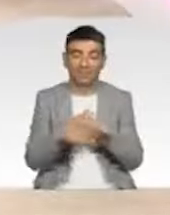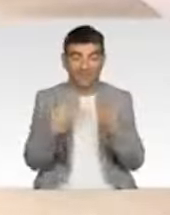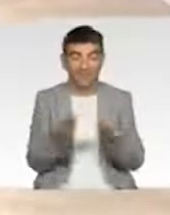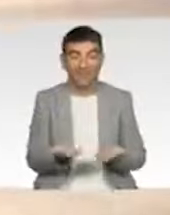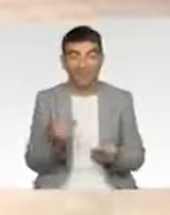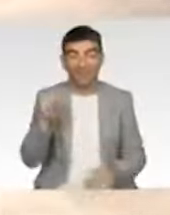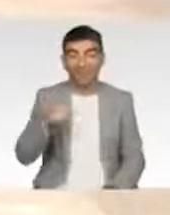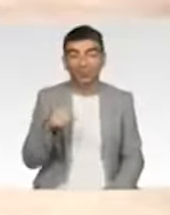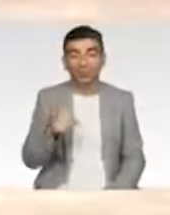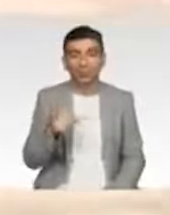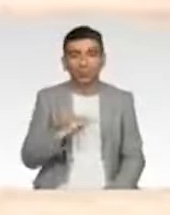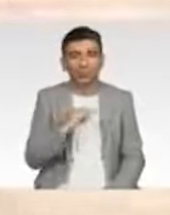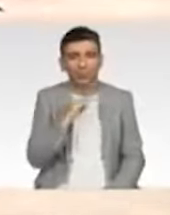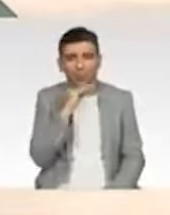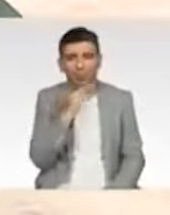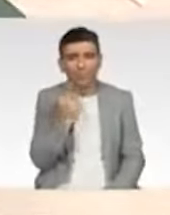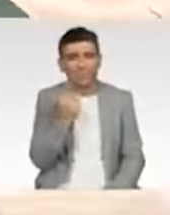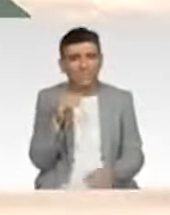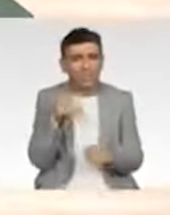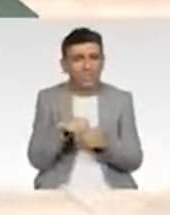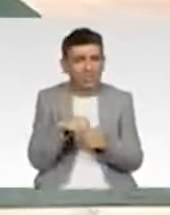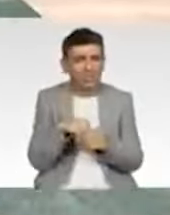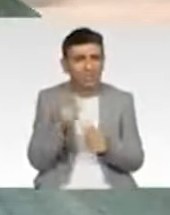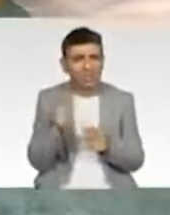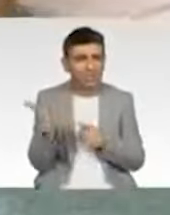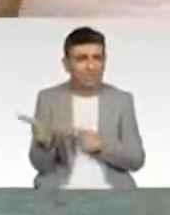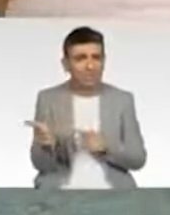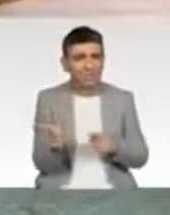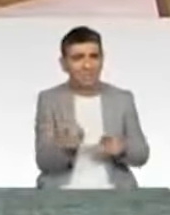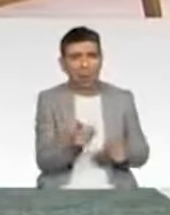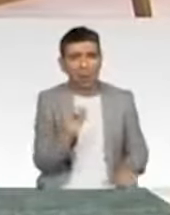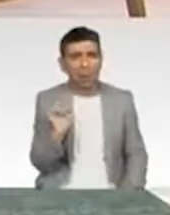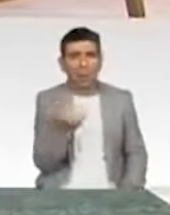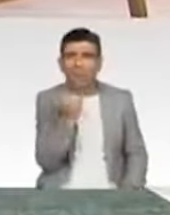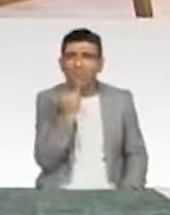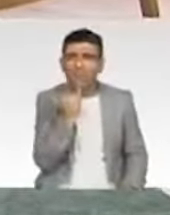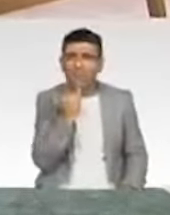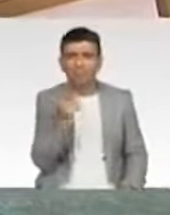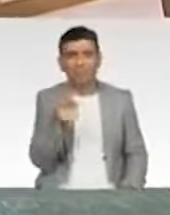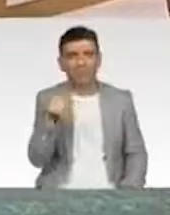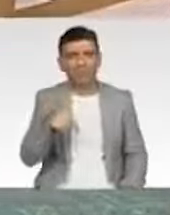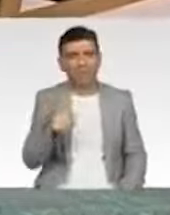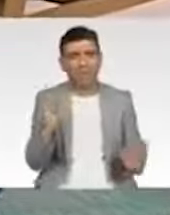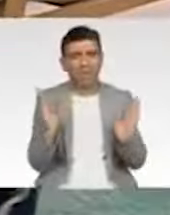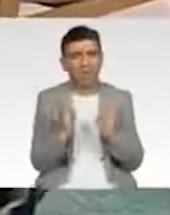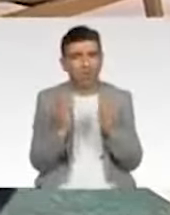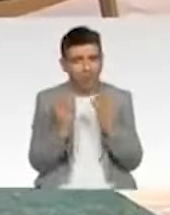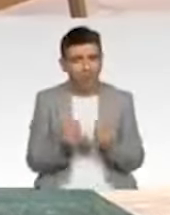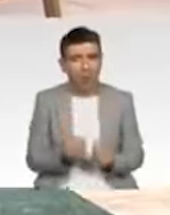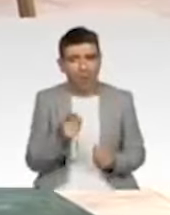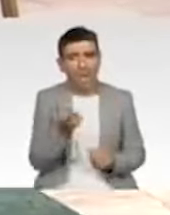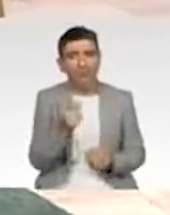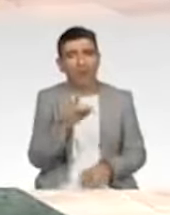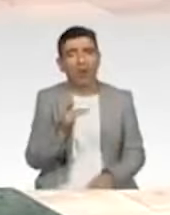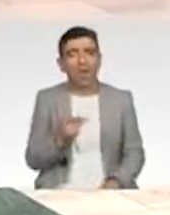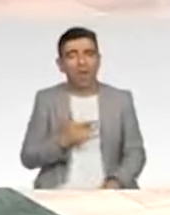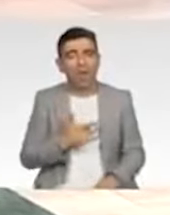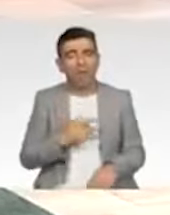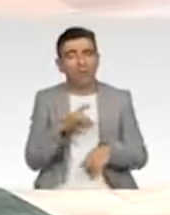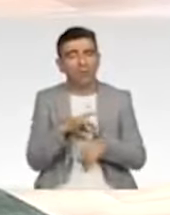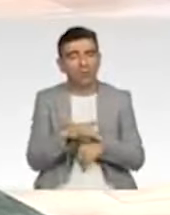Evet, bugün dop dolu bir içeriğimiz ve birbirinden değerli konuklarımızla karşınızdayız. Az sonra kardiyoloji